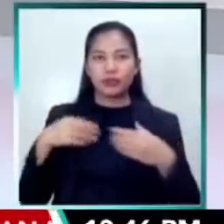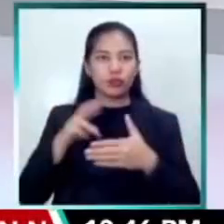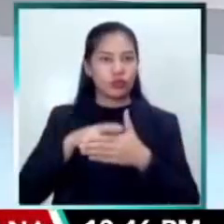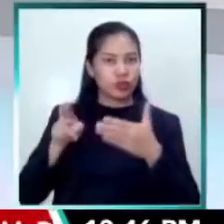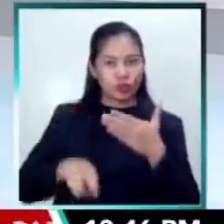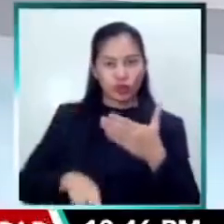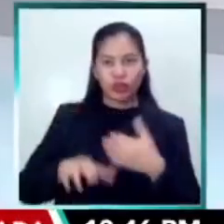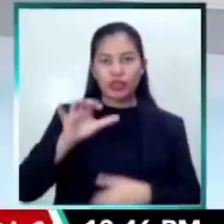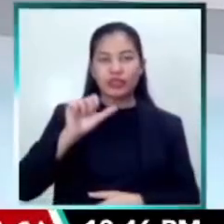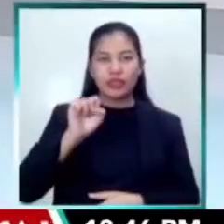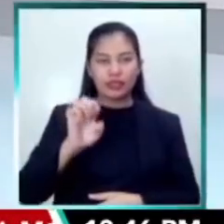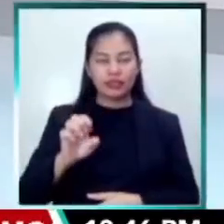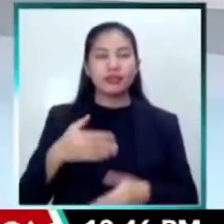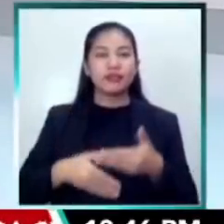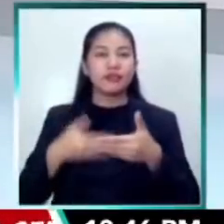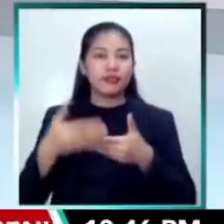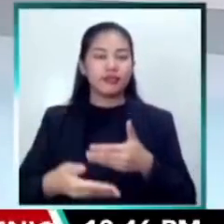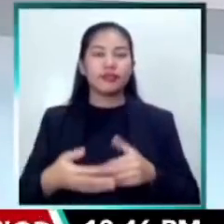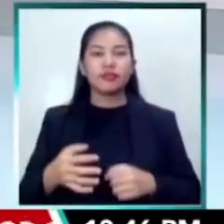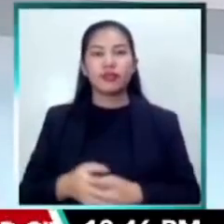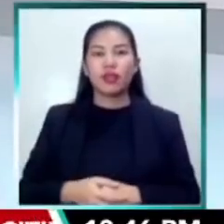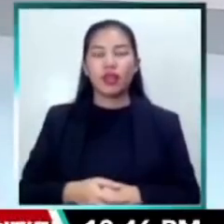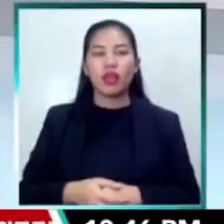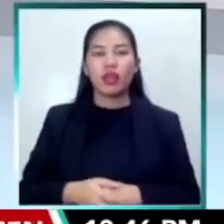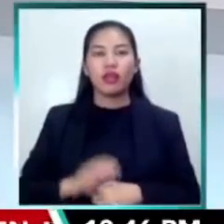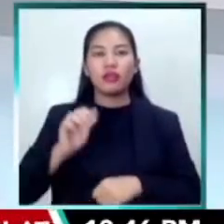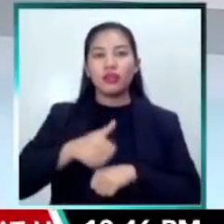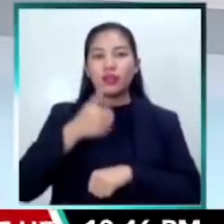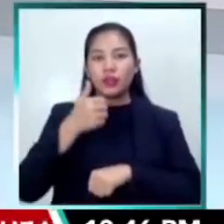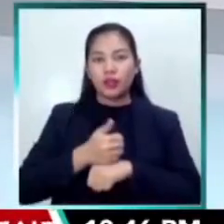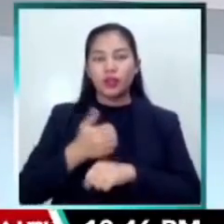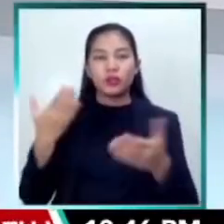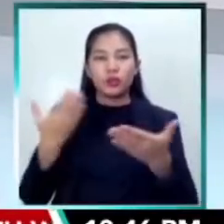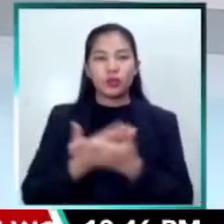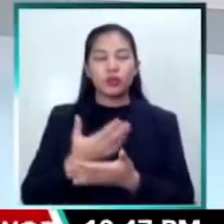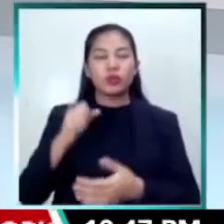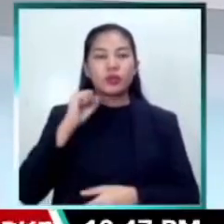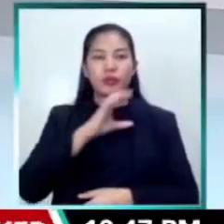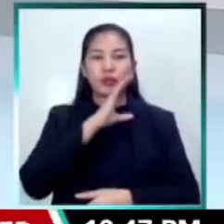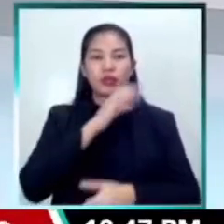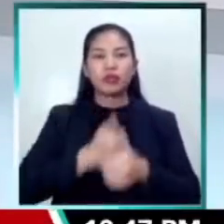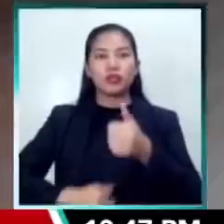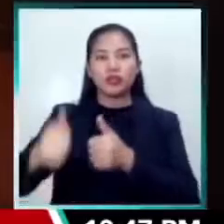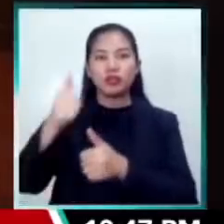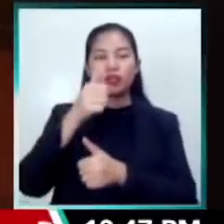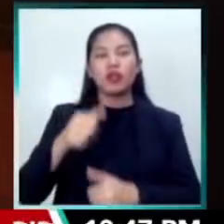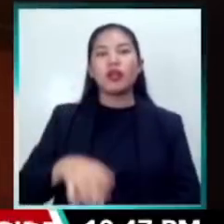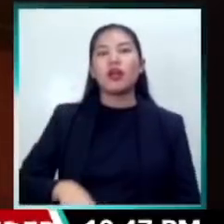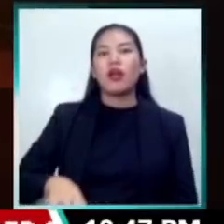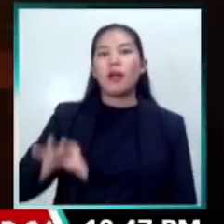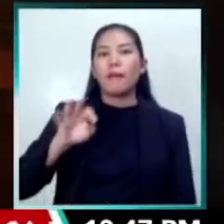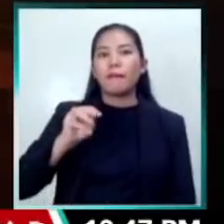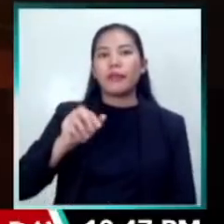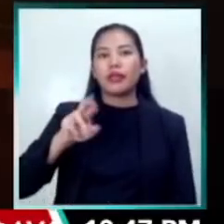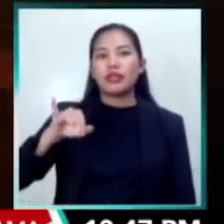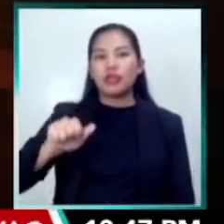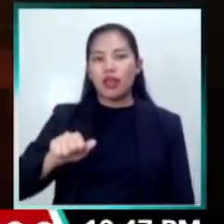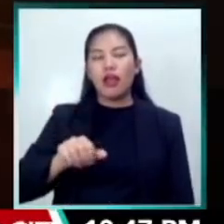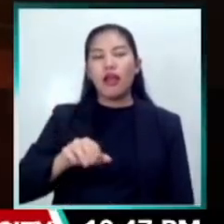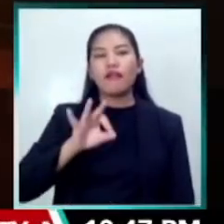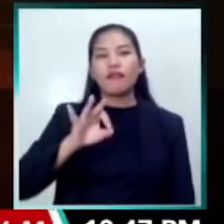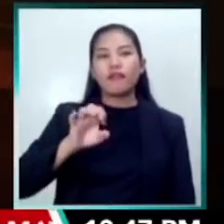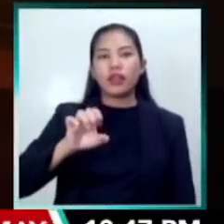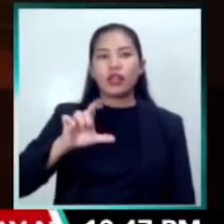Nanumpana bilang bagong Supreme Court Associate Justice si Maria Filomena Singh. Pinalitan ni Singh si dating Senior